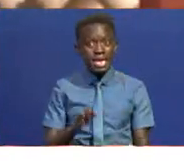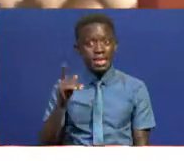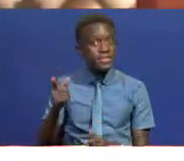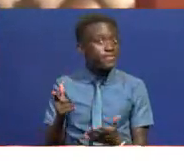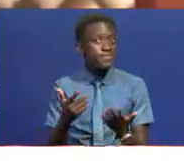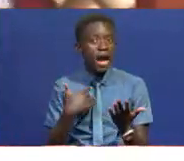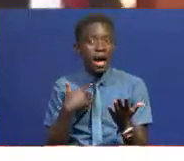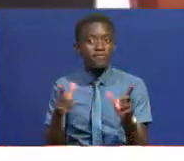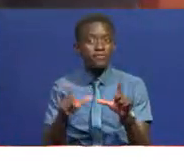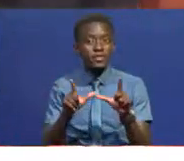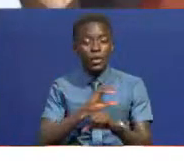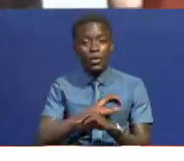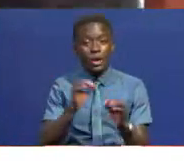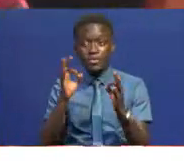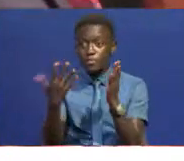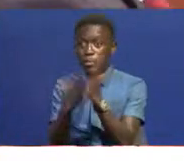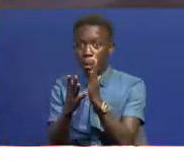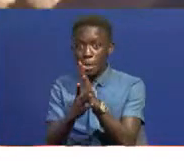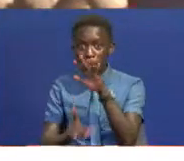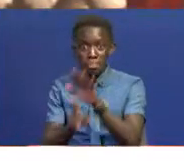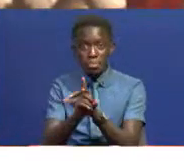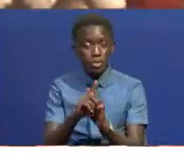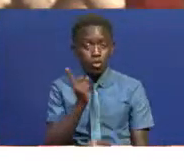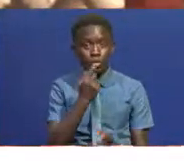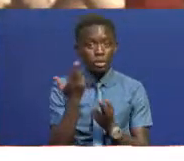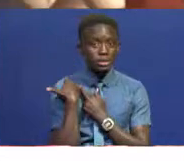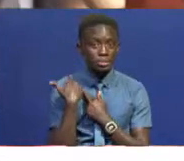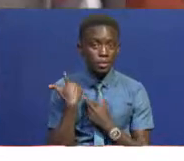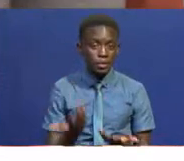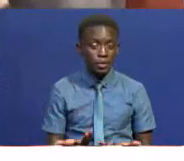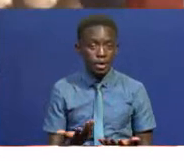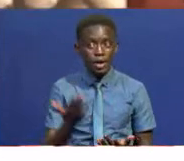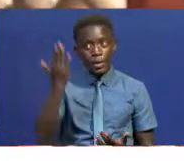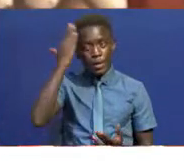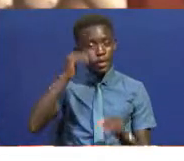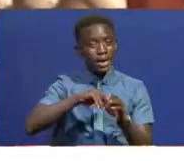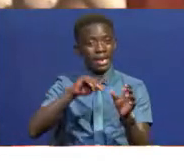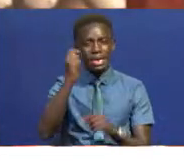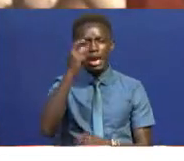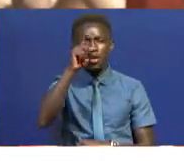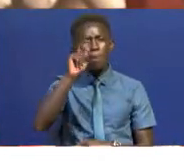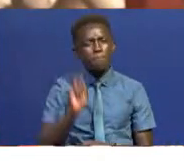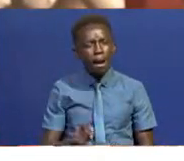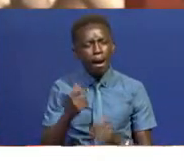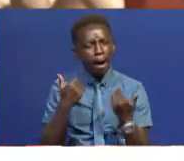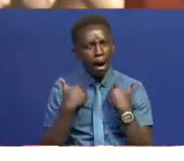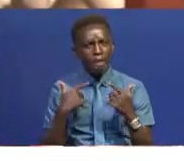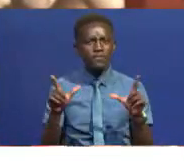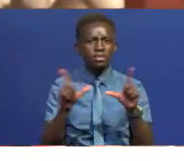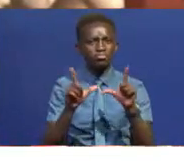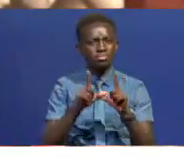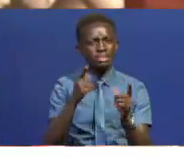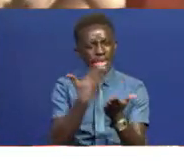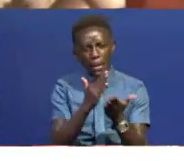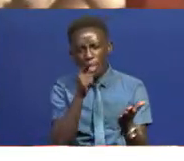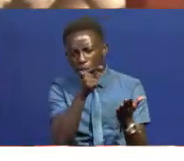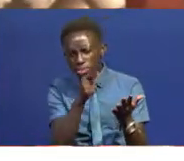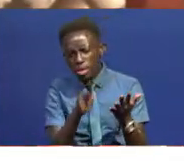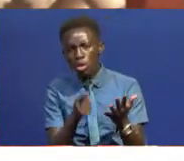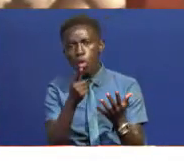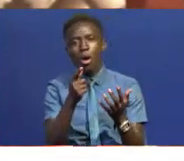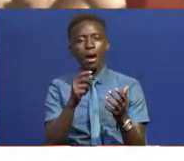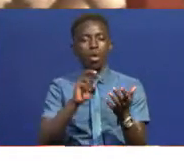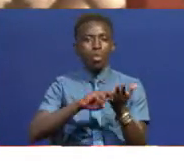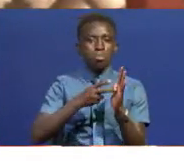hatua. Kwa sababu tunajua katika taifa letu, lazima ukue na cheti fulani ambazo zinakubalia occupy those. So